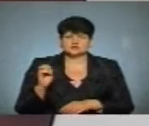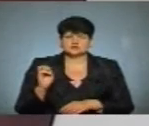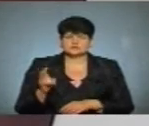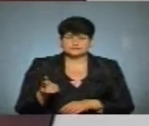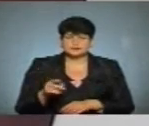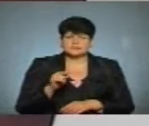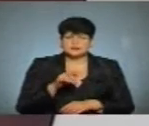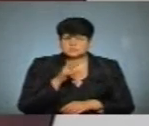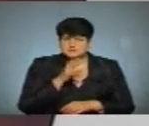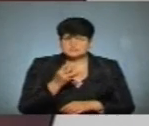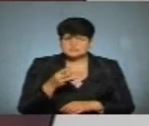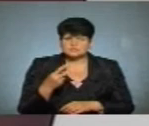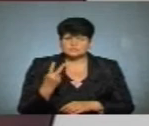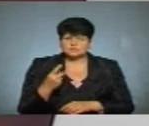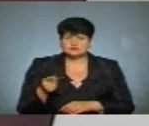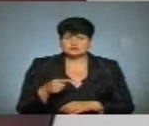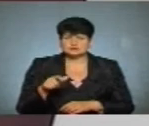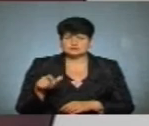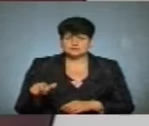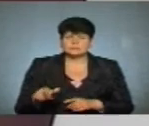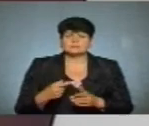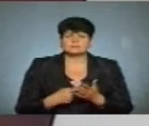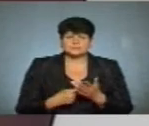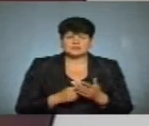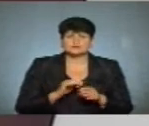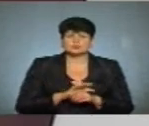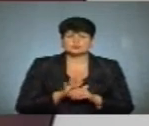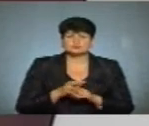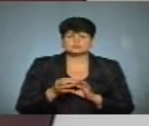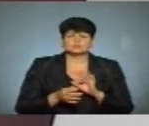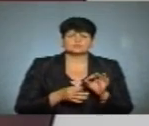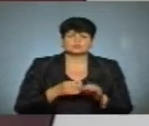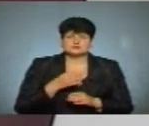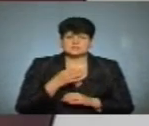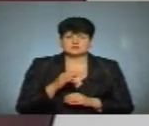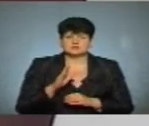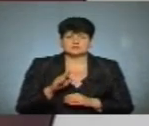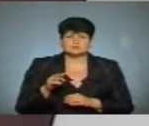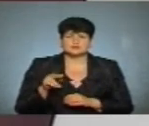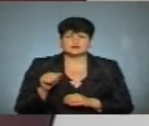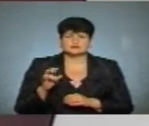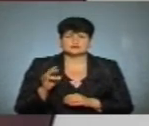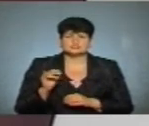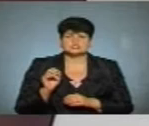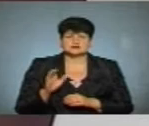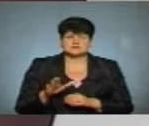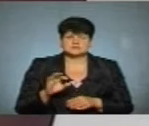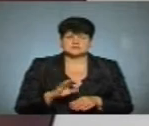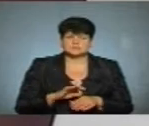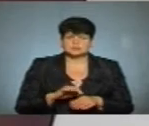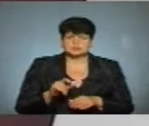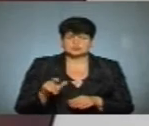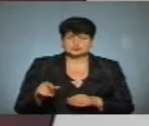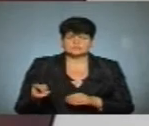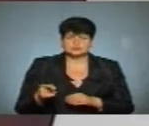Тим часом у 32 жителів Тернопільщини підтвердили коронавірус за добу, повідомив Володимир Паничев. За його словами, захворіли люди